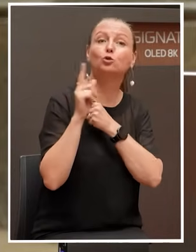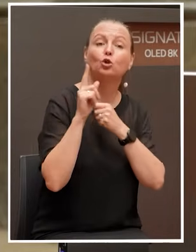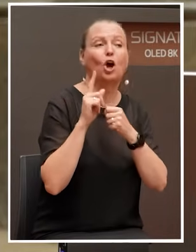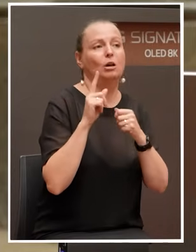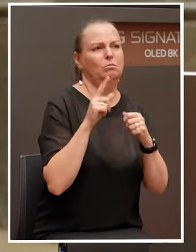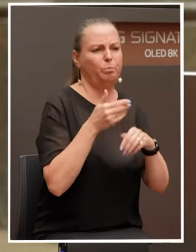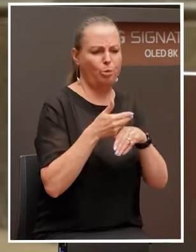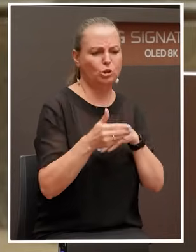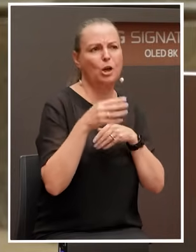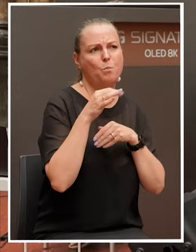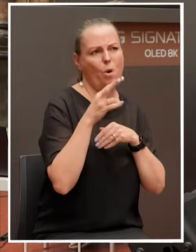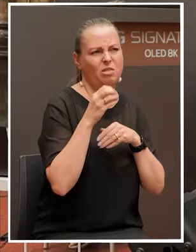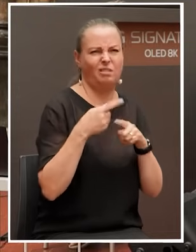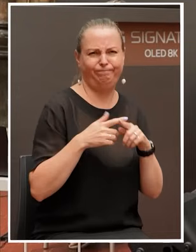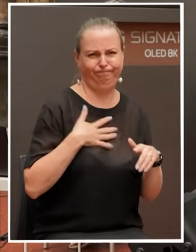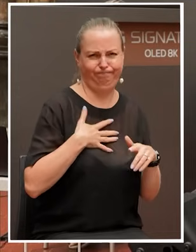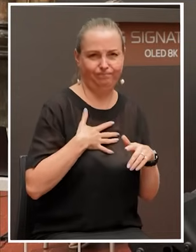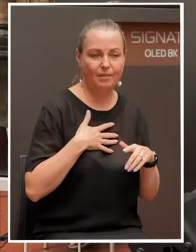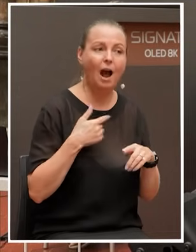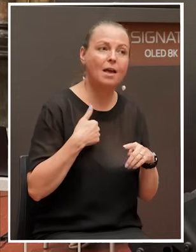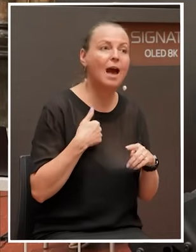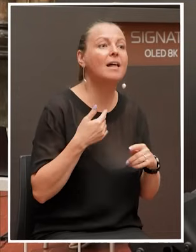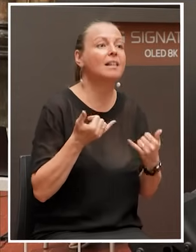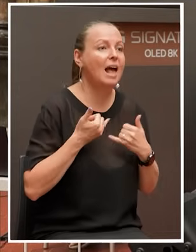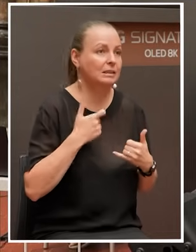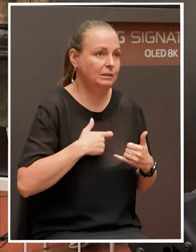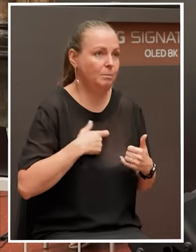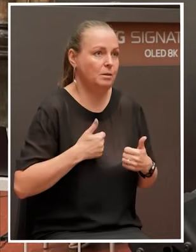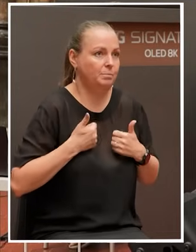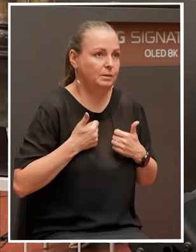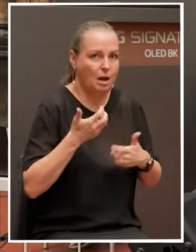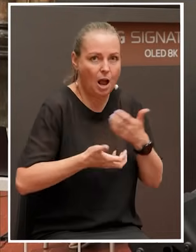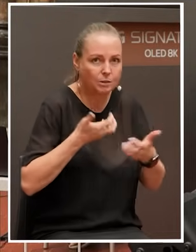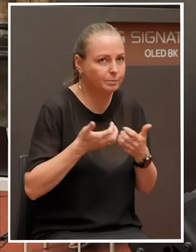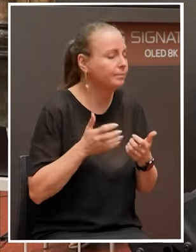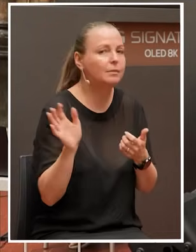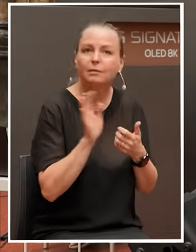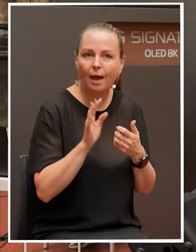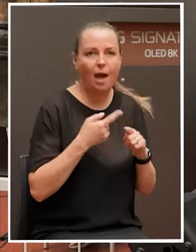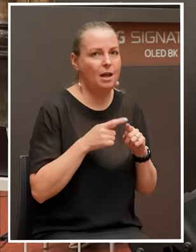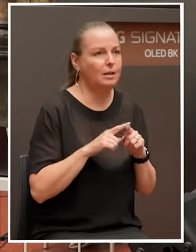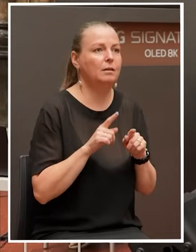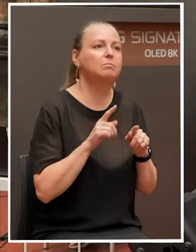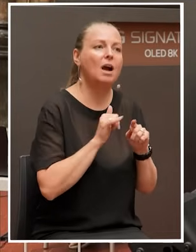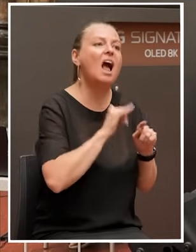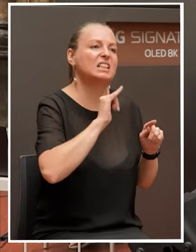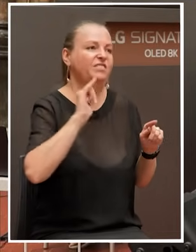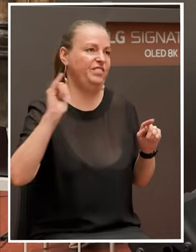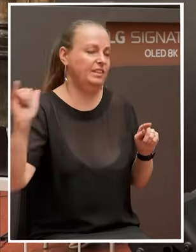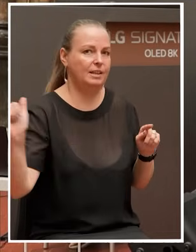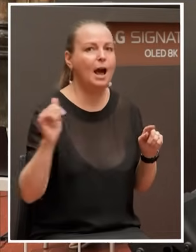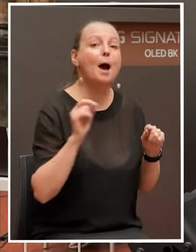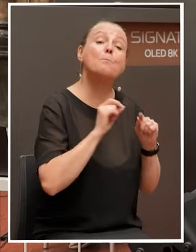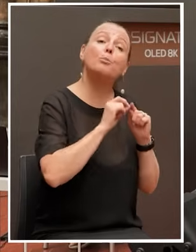поздний Моне – это регресс. Я попытался сам для себя разобраться в том, что это все-таки развитие. А прогресс